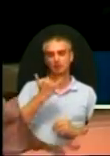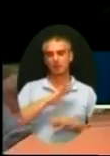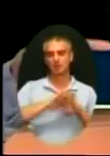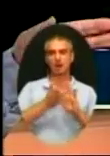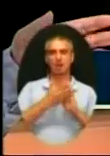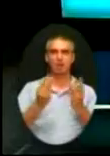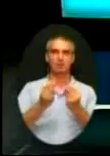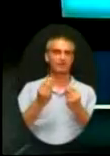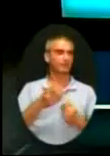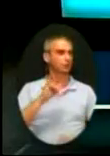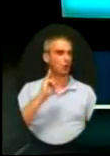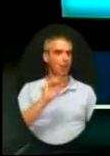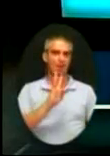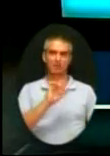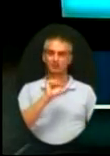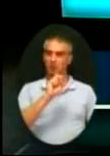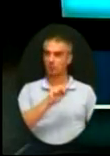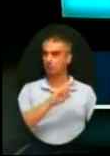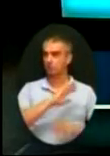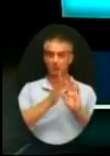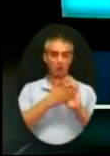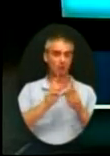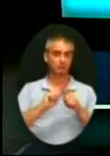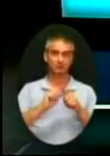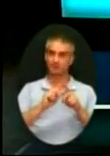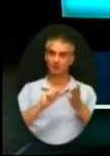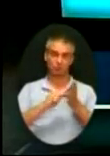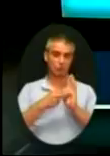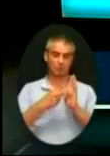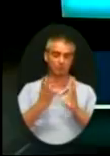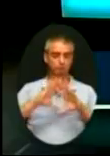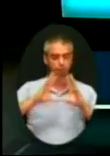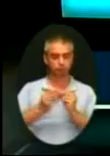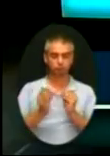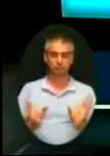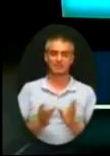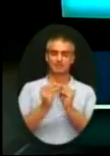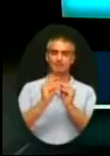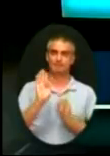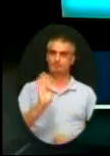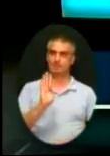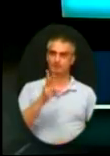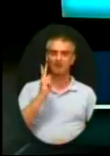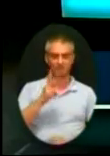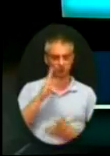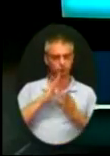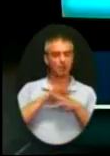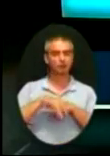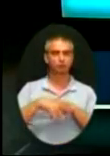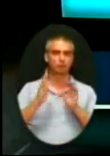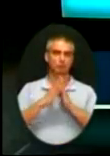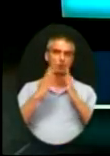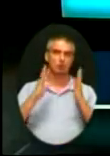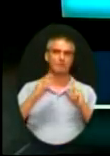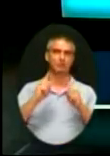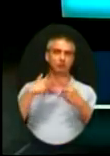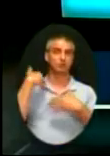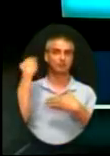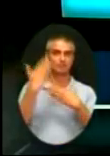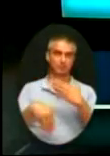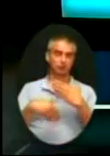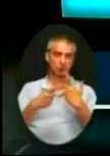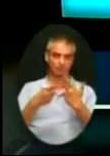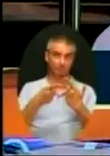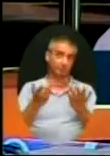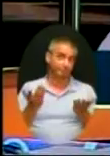לכל דבר. יואל חסון, לפי כל הסימנים, התוכנית הזאת מתגבשת יחד עם נתניהו, ויש לו השפעה לא קטנה על מה שיהיה בסופו